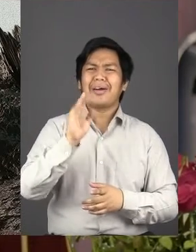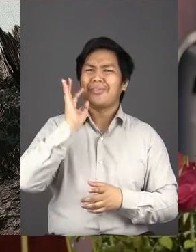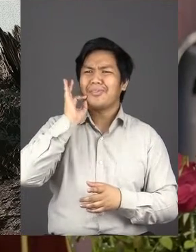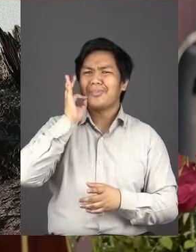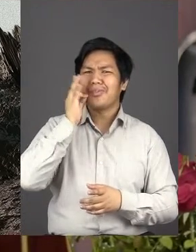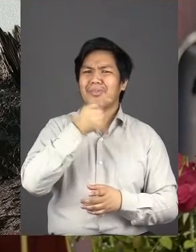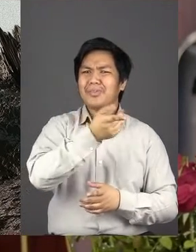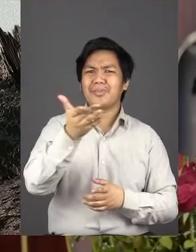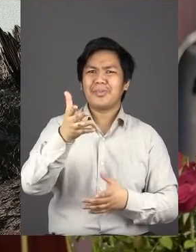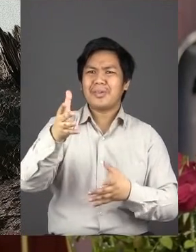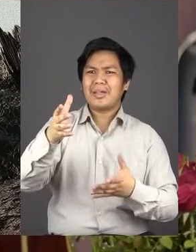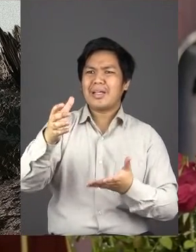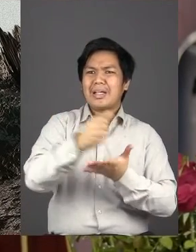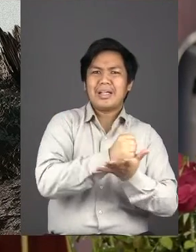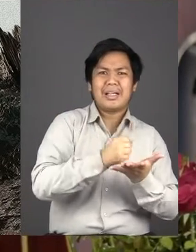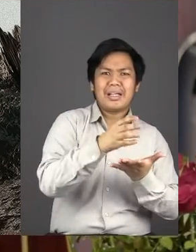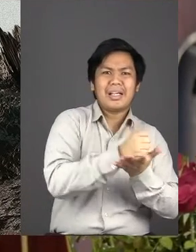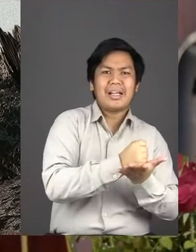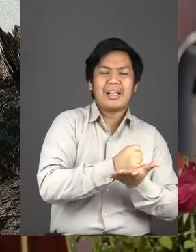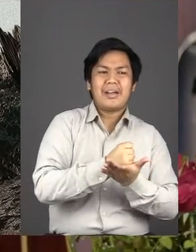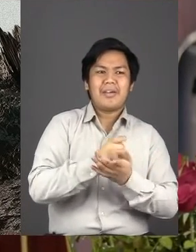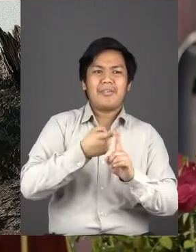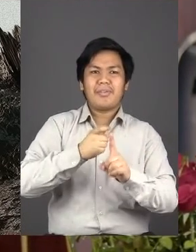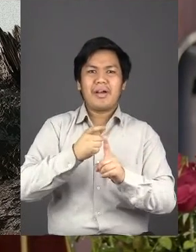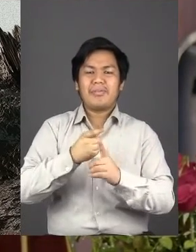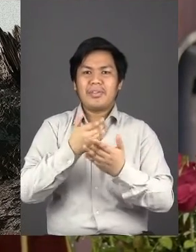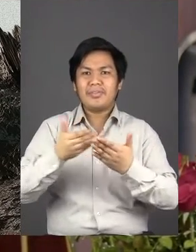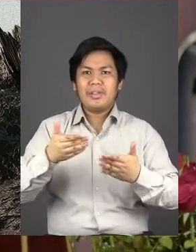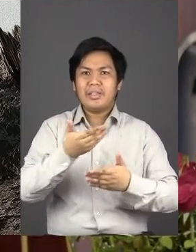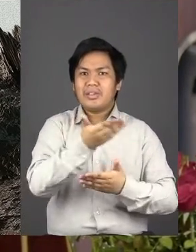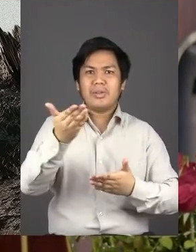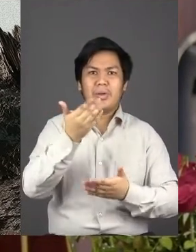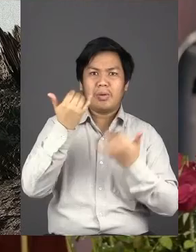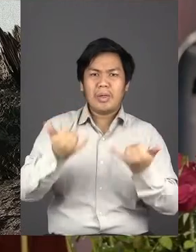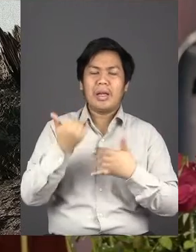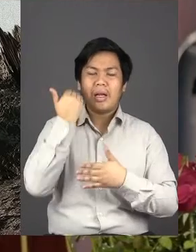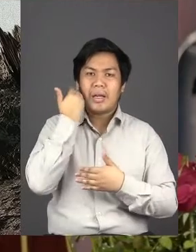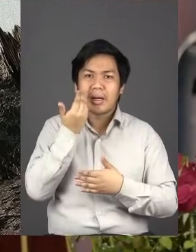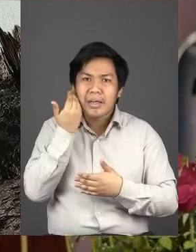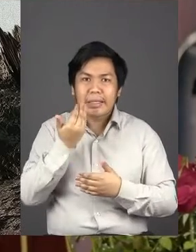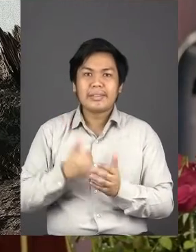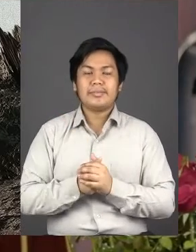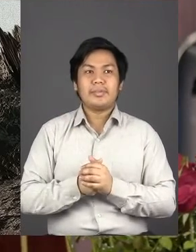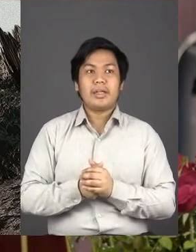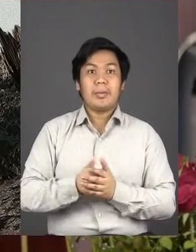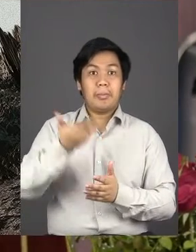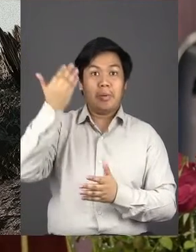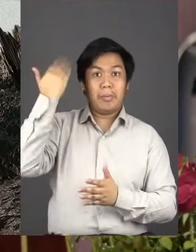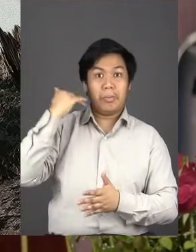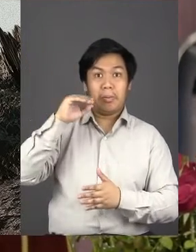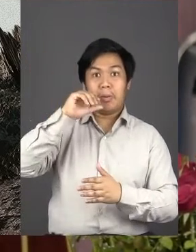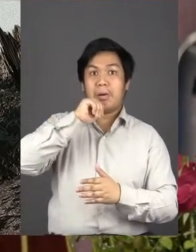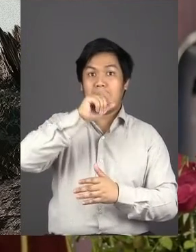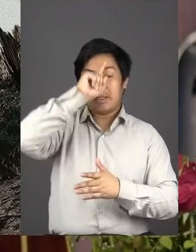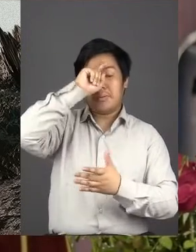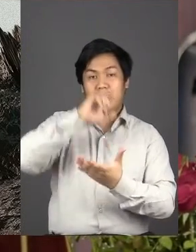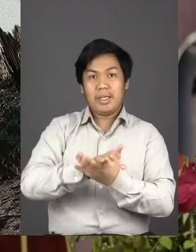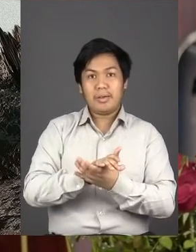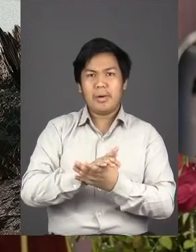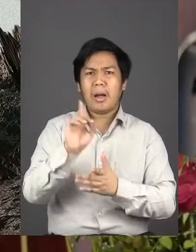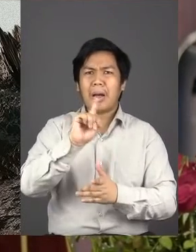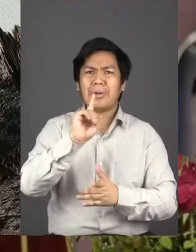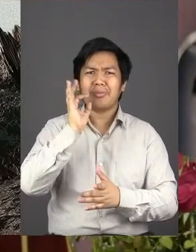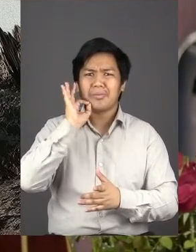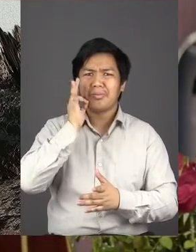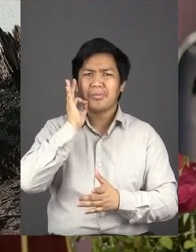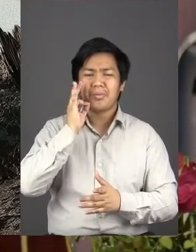time from the things of which you are now ashamed? Nung kayo'y sons of disobedience. Anong fruit ba ang nakuha nyo noon?